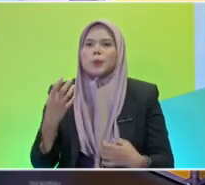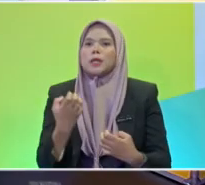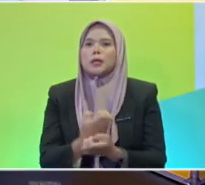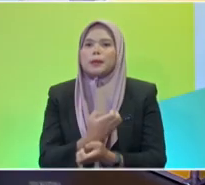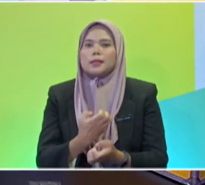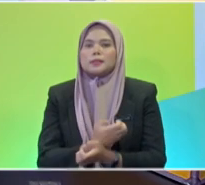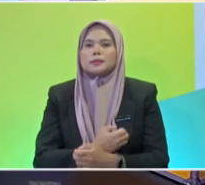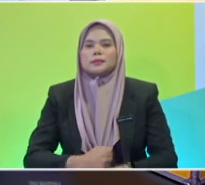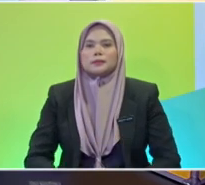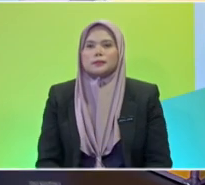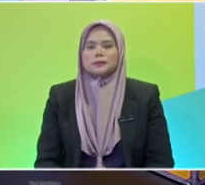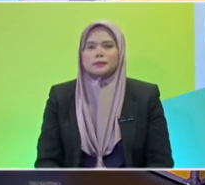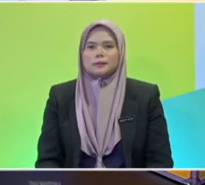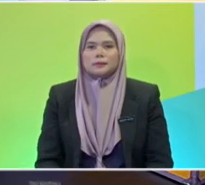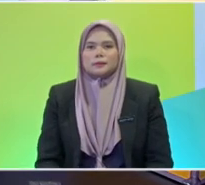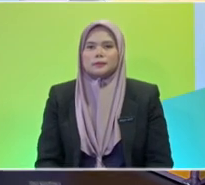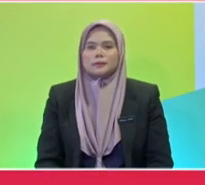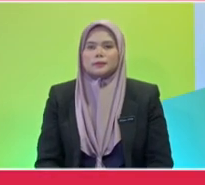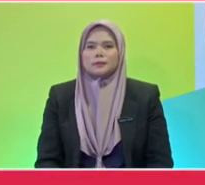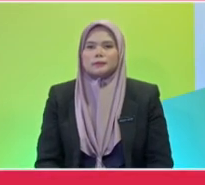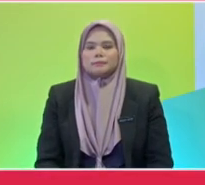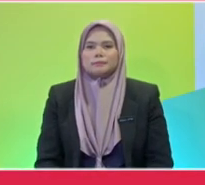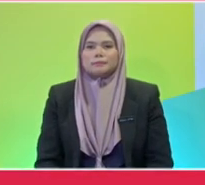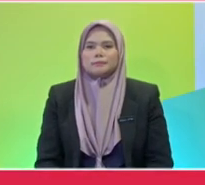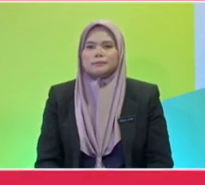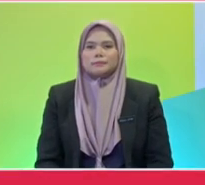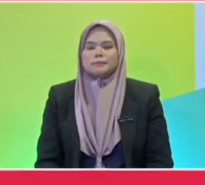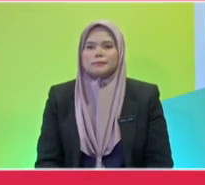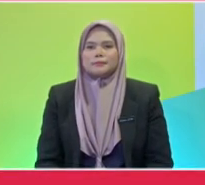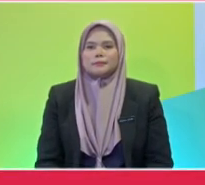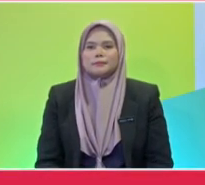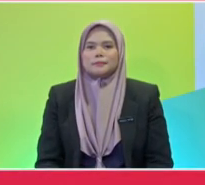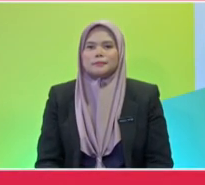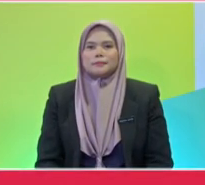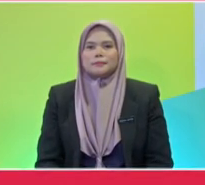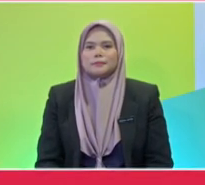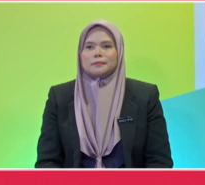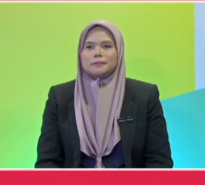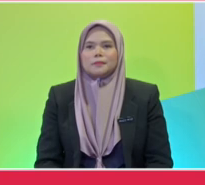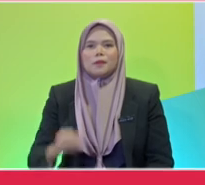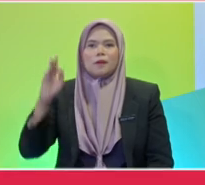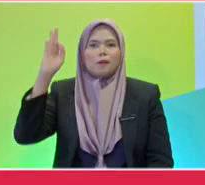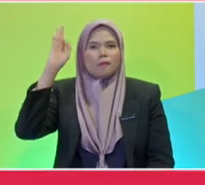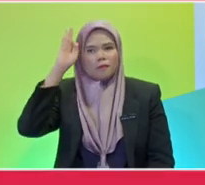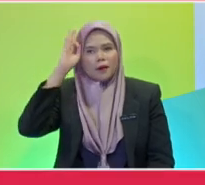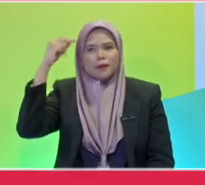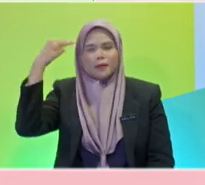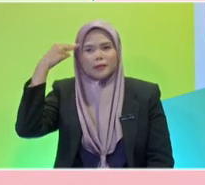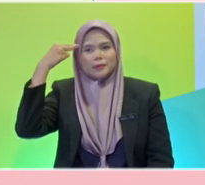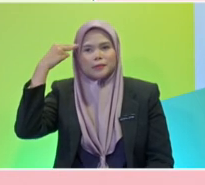yang ada pensil ada juga duitnya satu baik Faris Faris